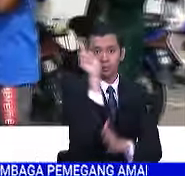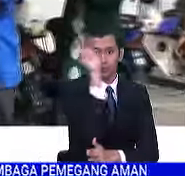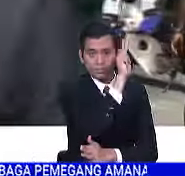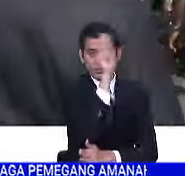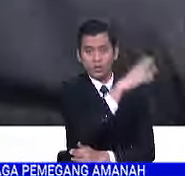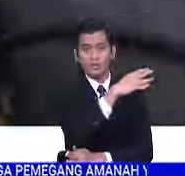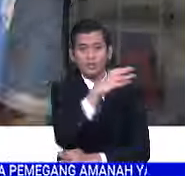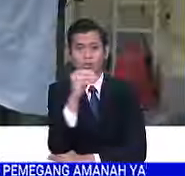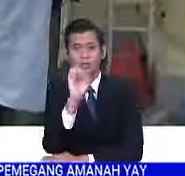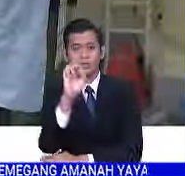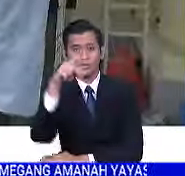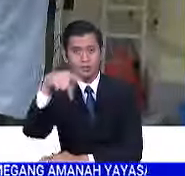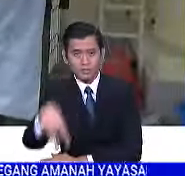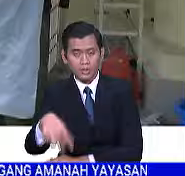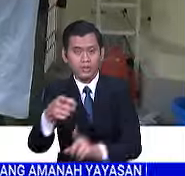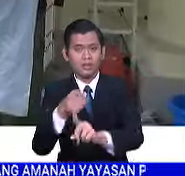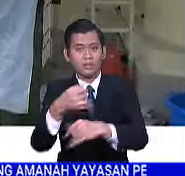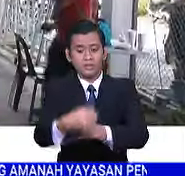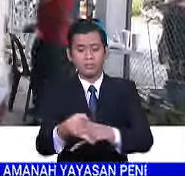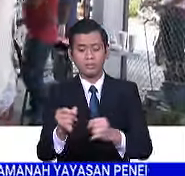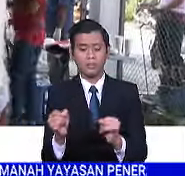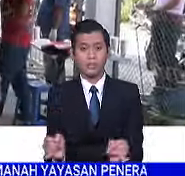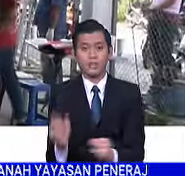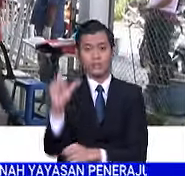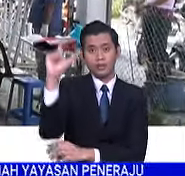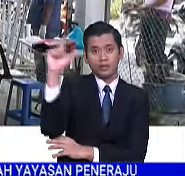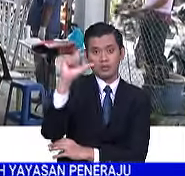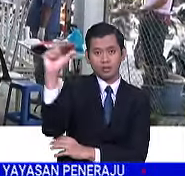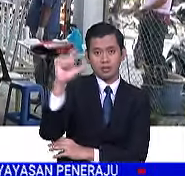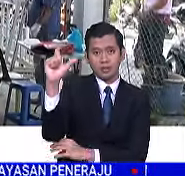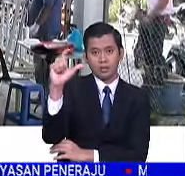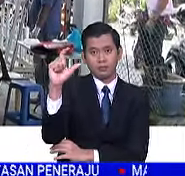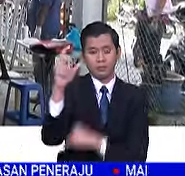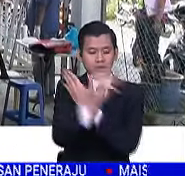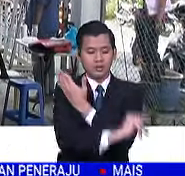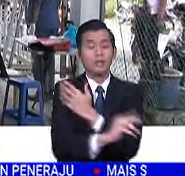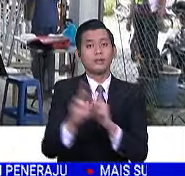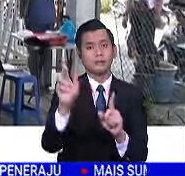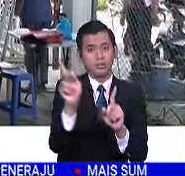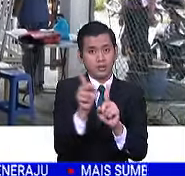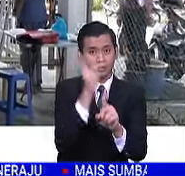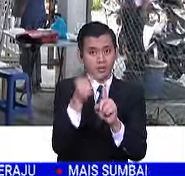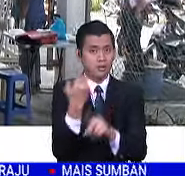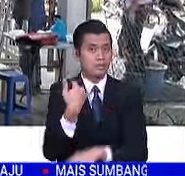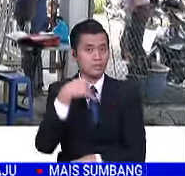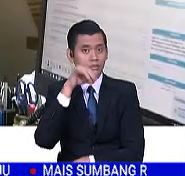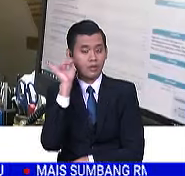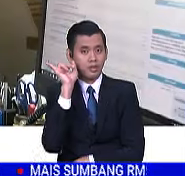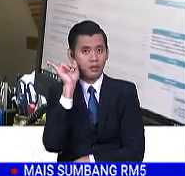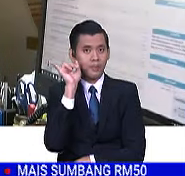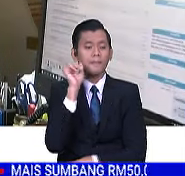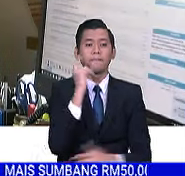telah ditetapkan oleh Jabatan Agama, Jabatan Haliluar Agama Islam Pulau Pinang. Semalam khususnya kunjung